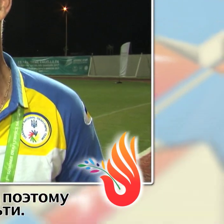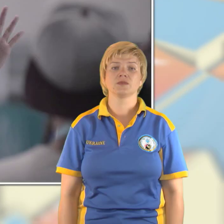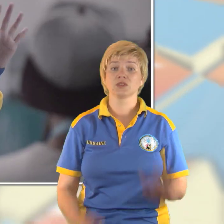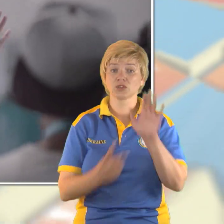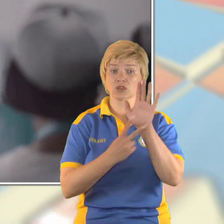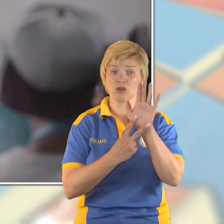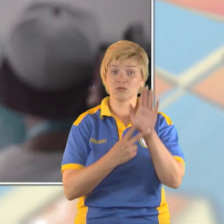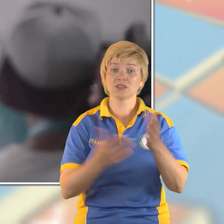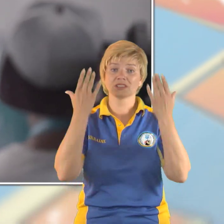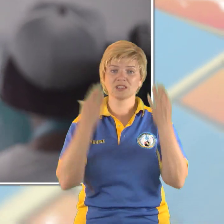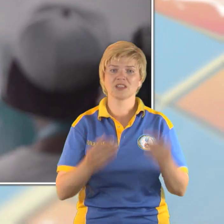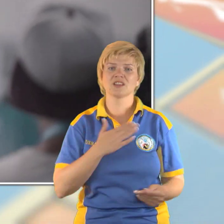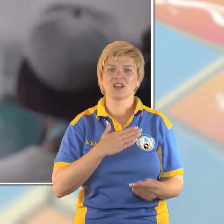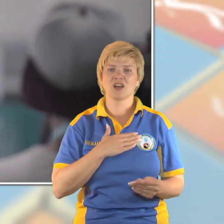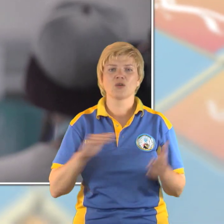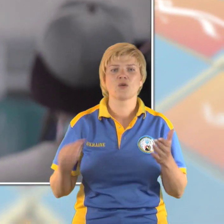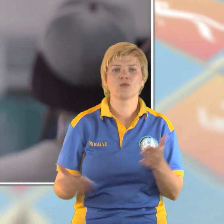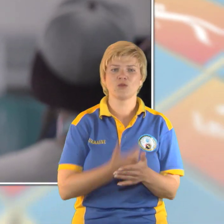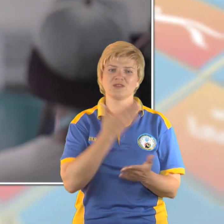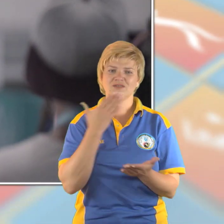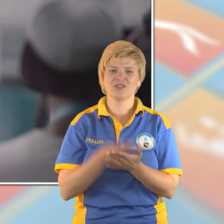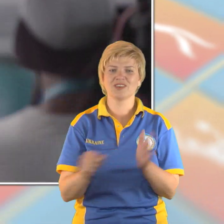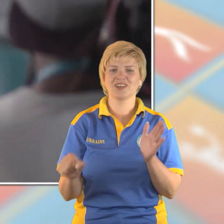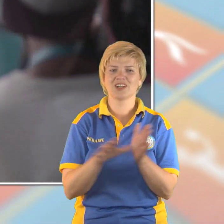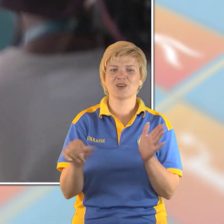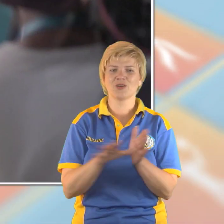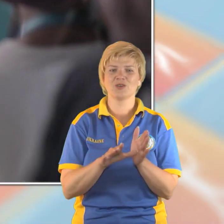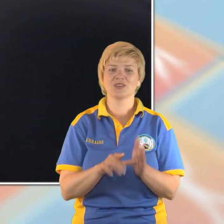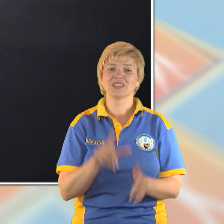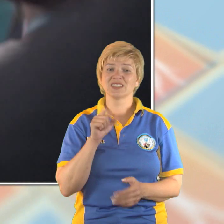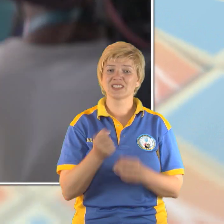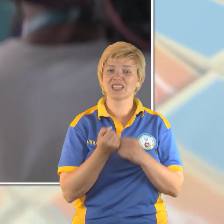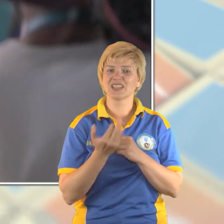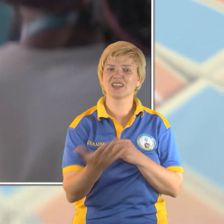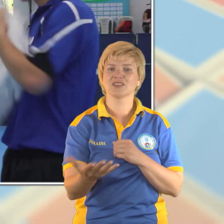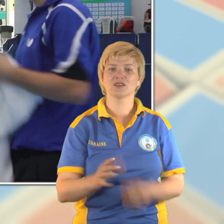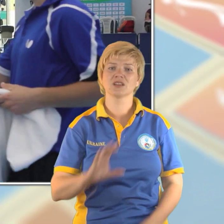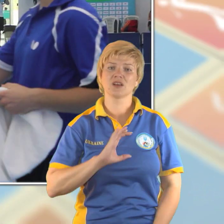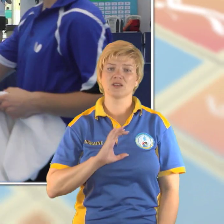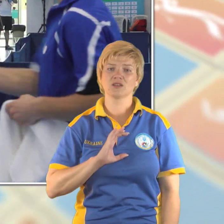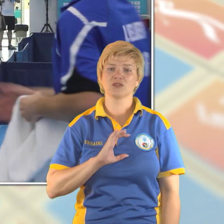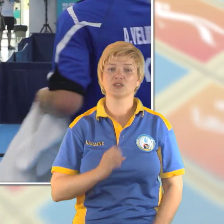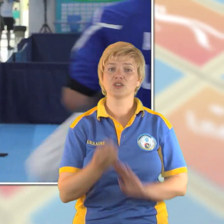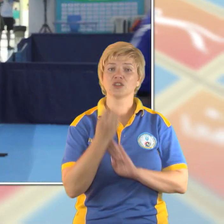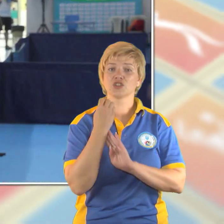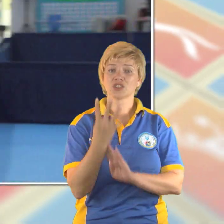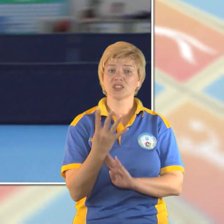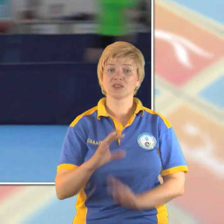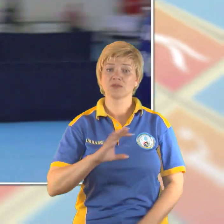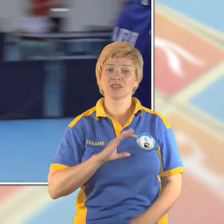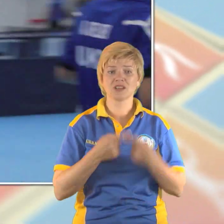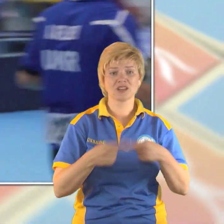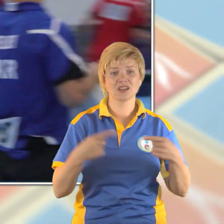пенальти. У сьомий день наша команда оновлює свій рекорд за кількістю нагород. 14 медалей